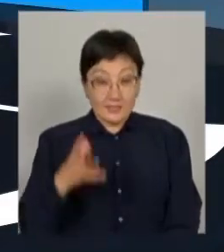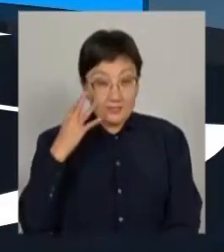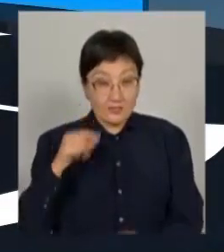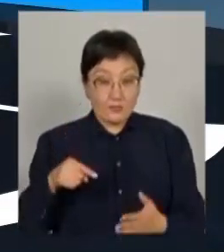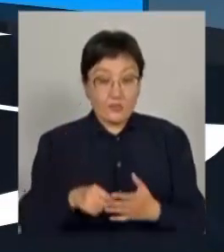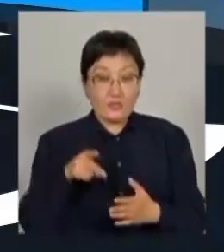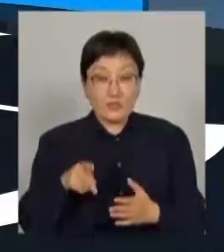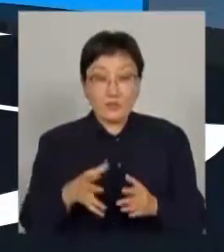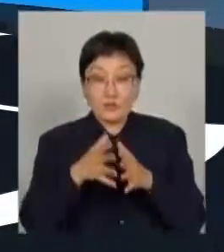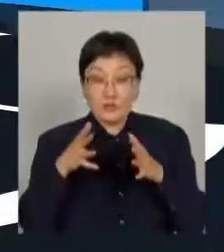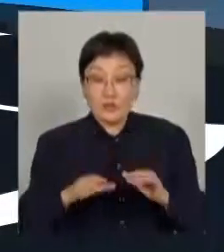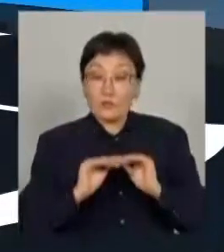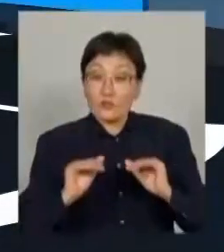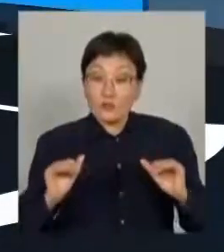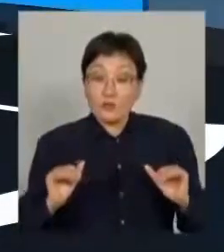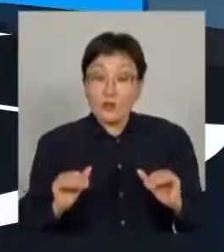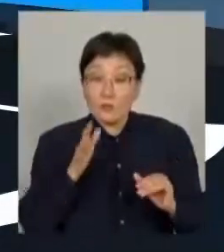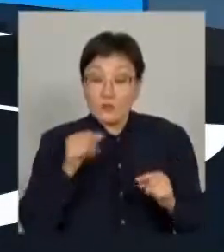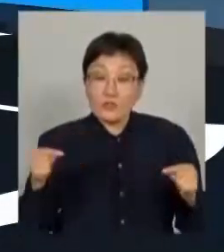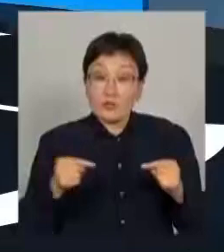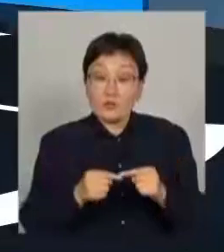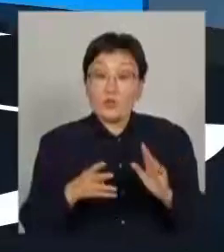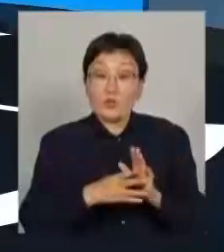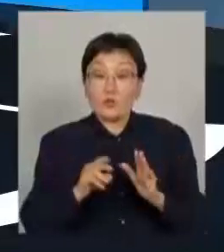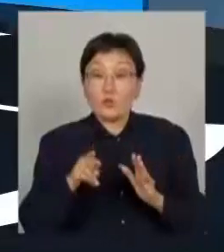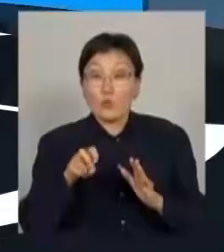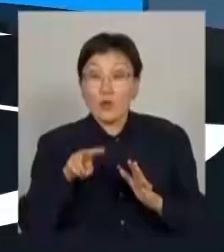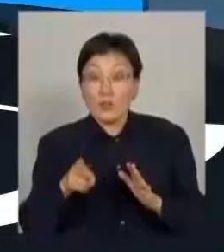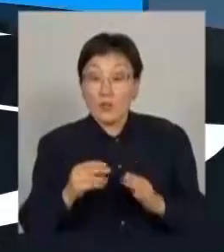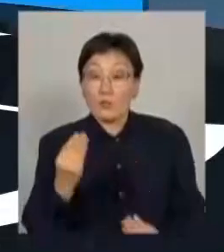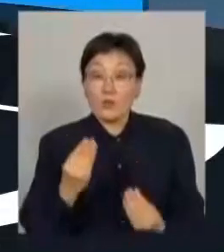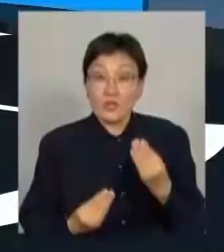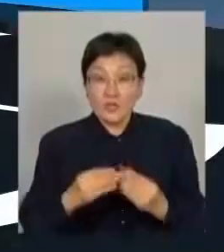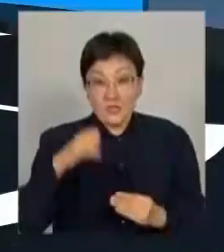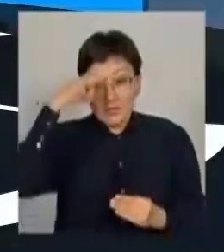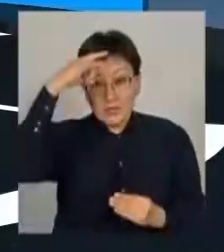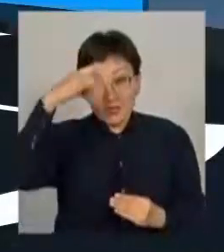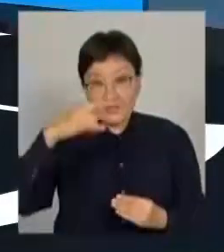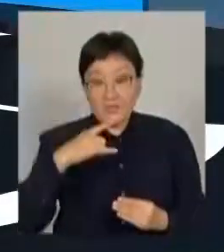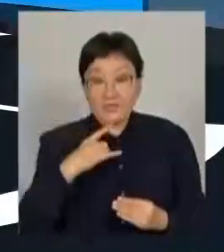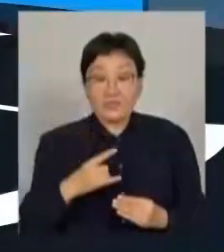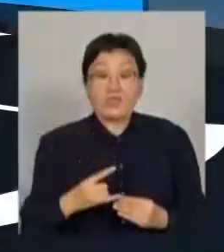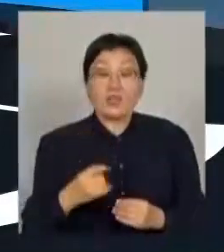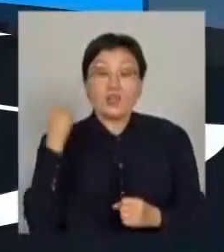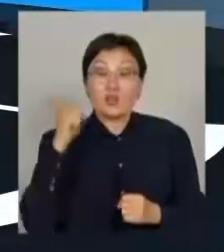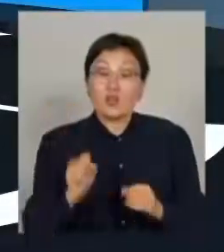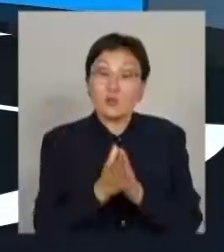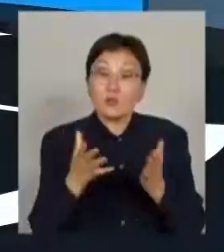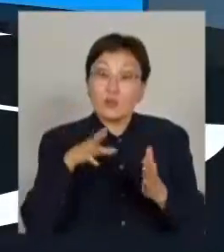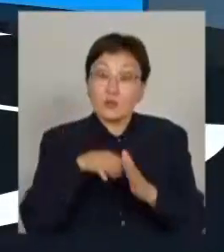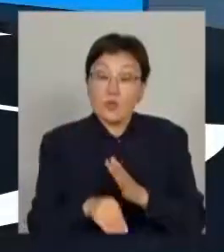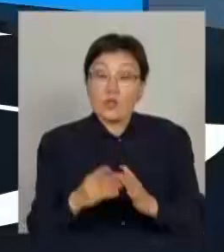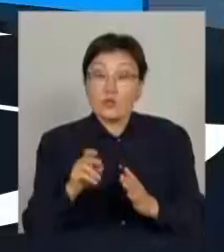Алматыда 2000-нан астам оқушы бір мезетте 9 құмалақ ойнап, Қазақстан Гиннес рекордтар кітабына енді. Ауқымды шара